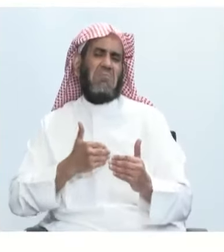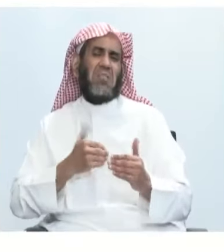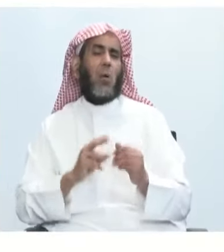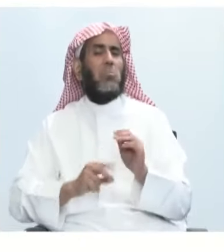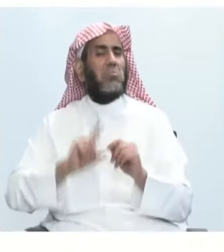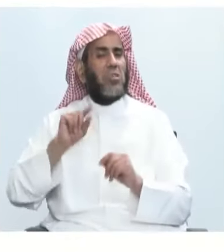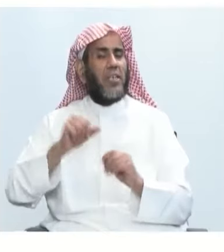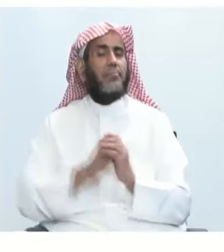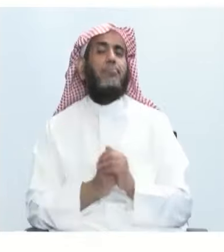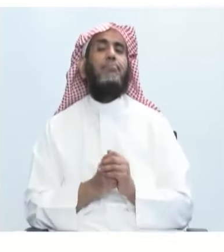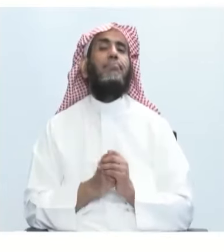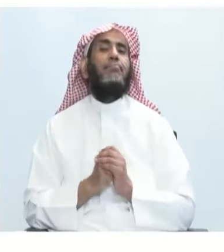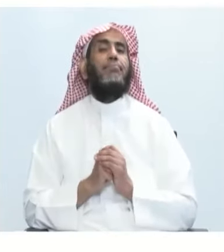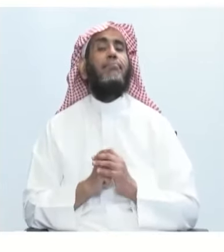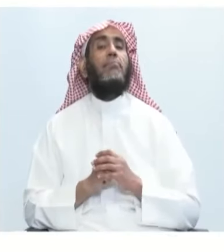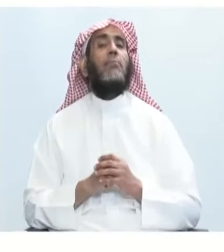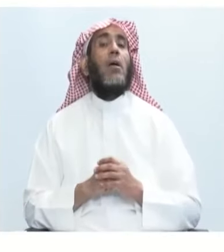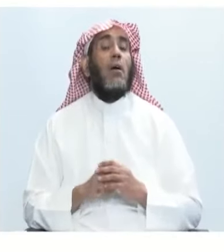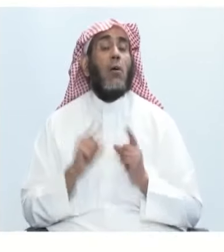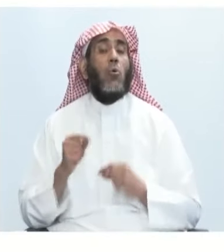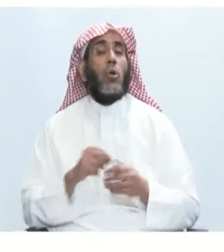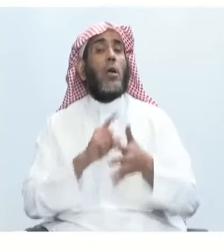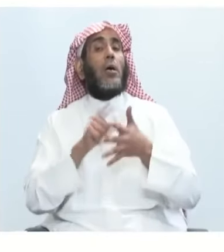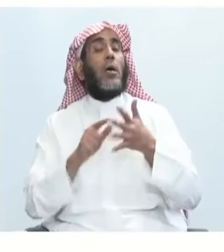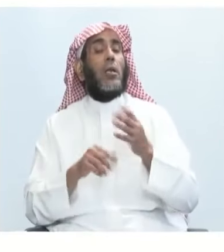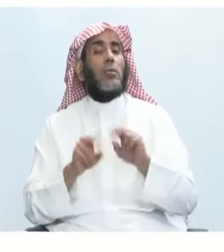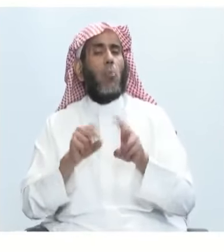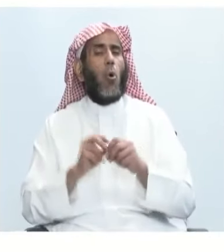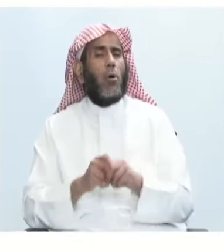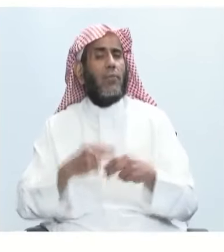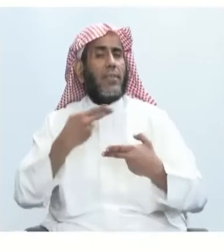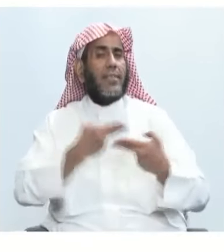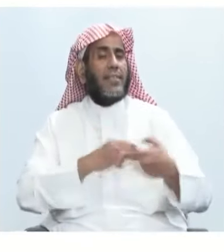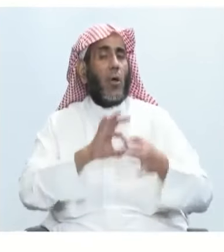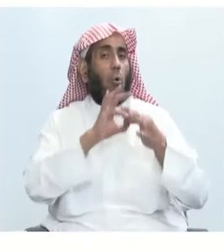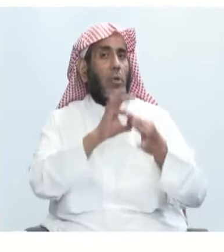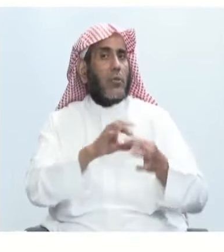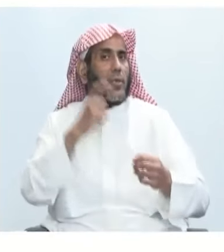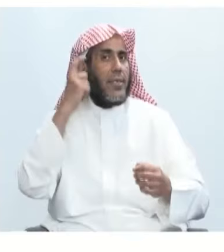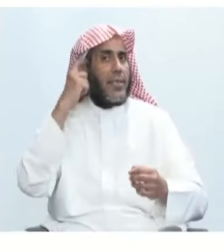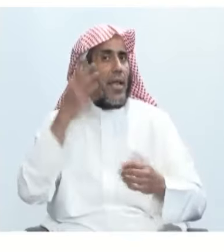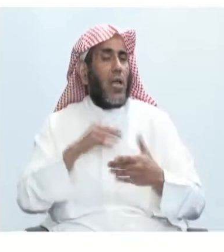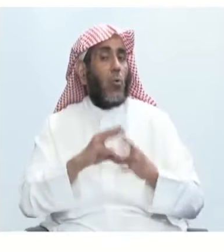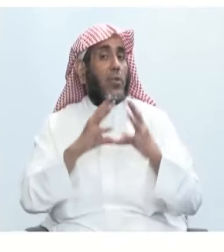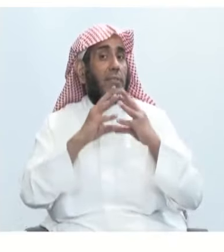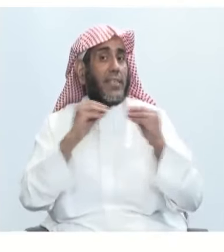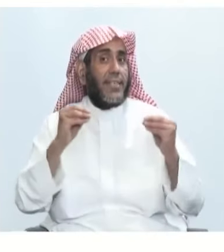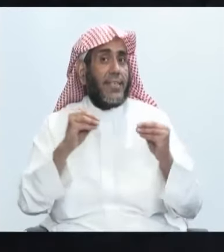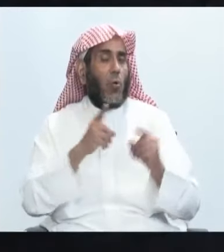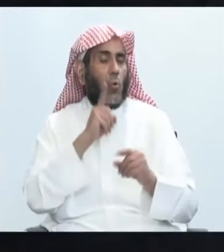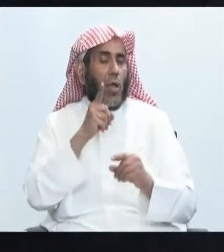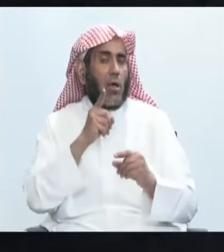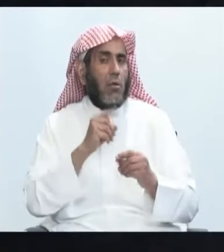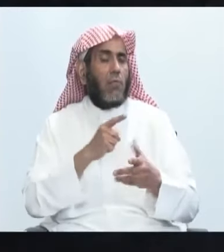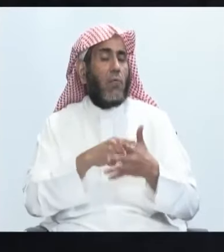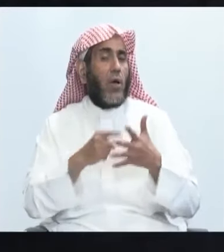تكون جيده هنا عناصر موقف التواصل الاقناعي هنا عناصر موقف التواصل الاقناعي والتفسير وانت تعرف